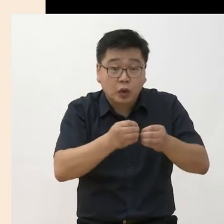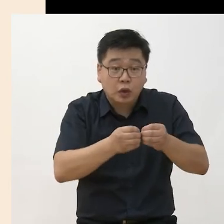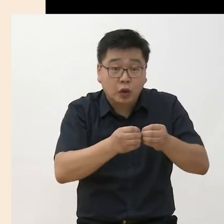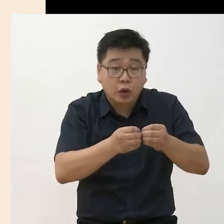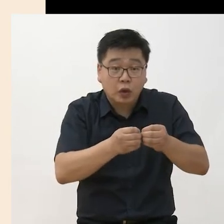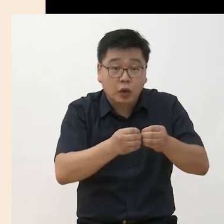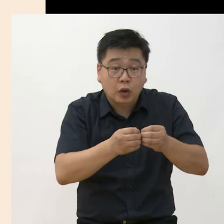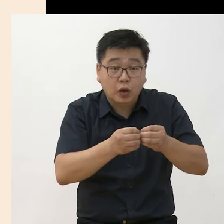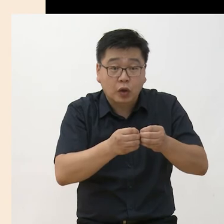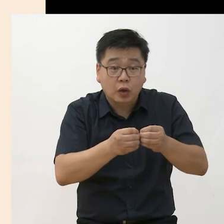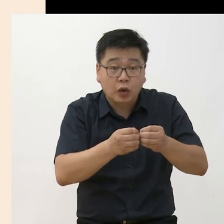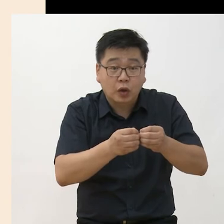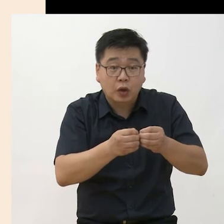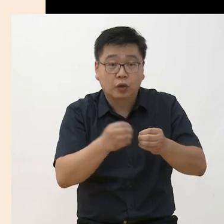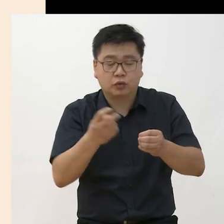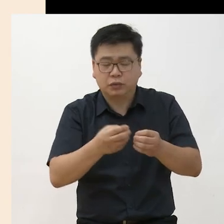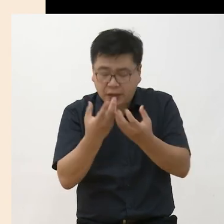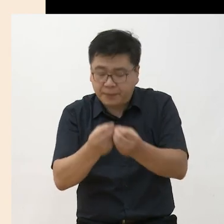중에